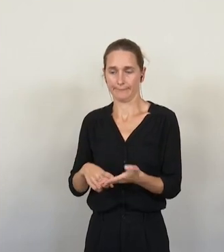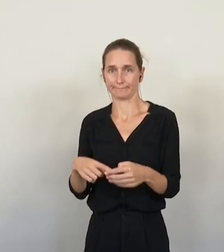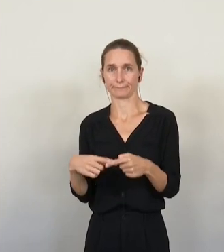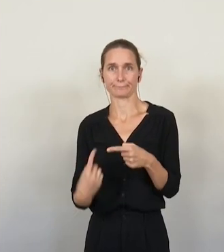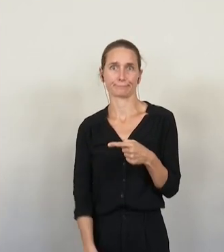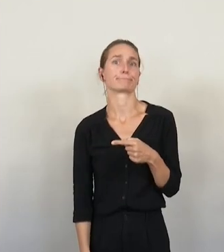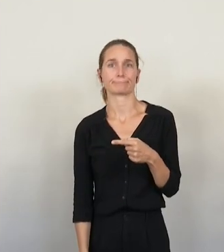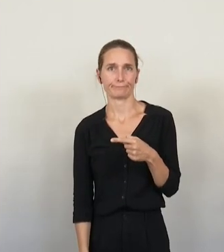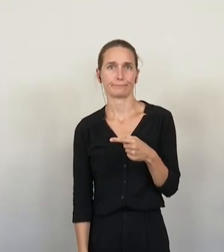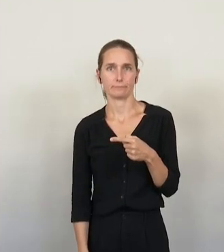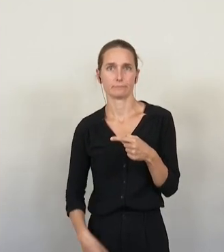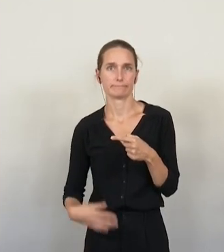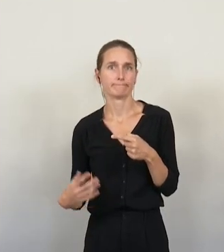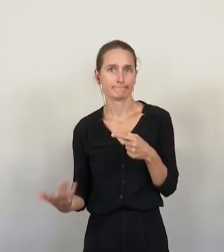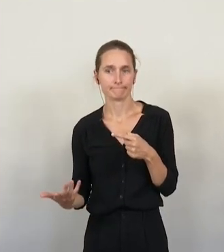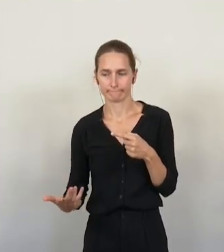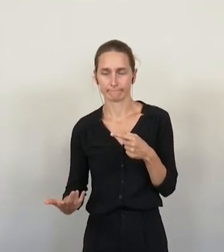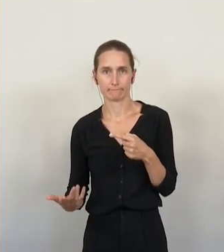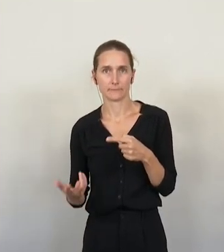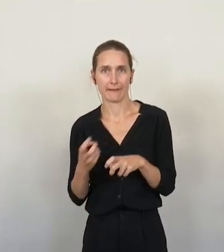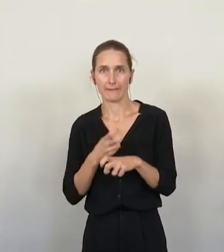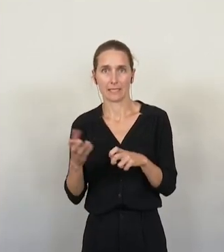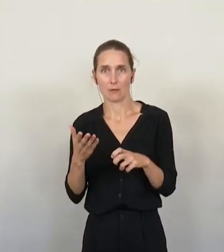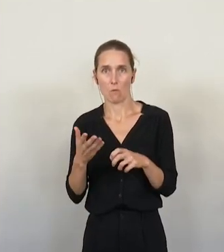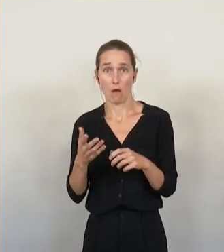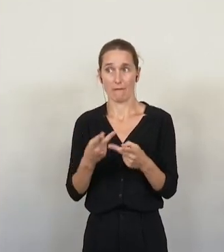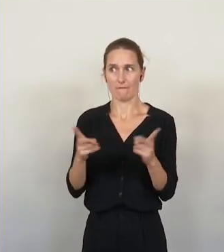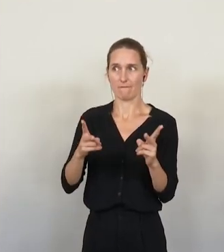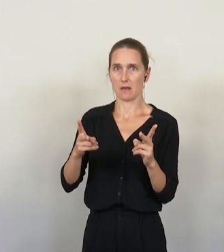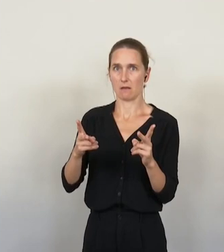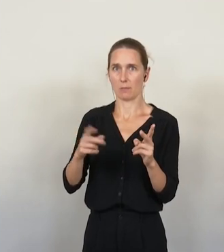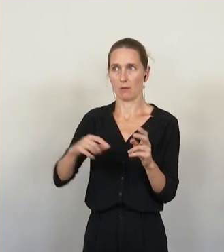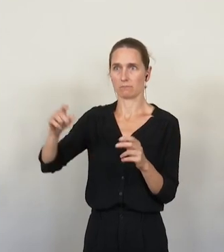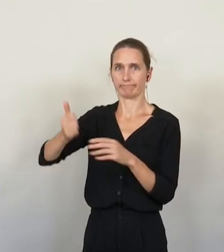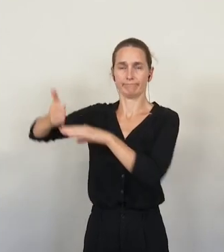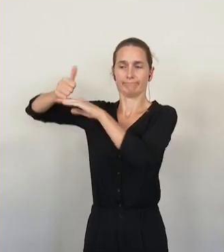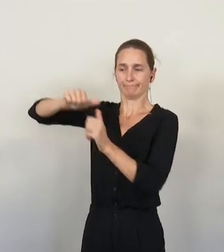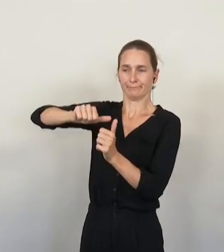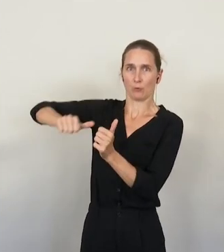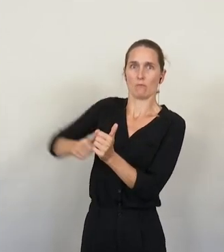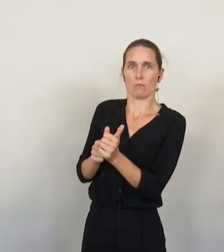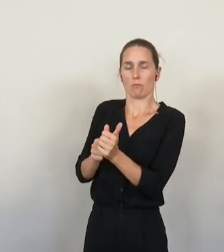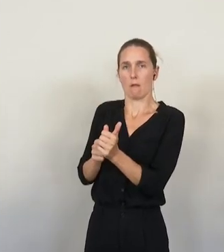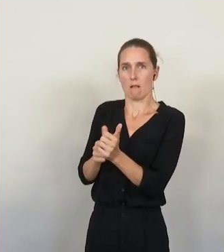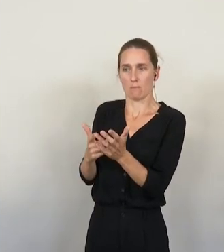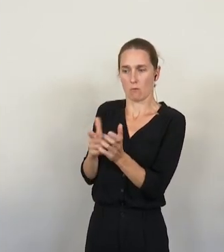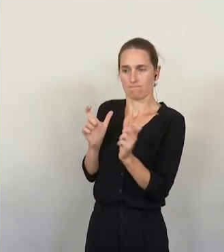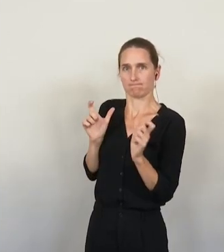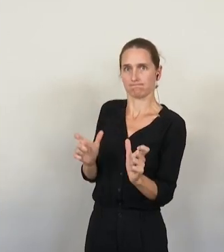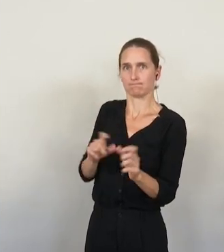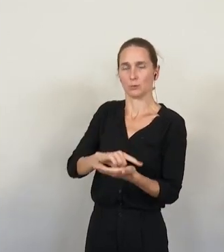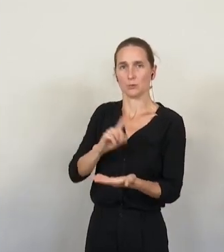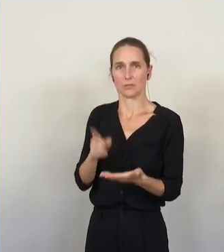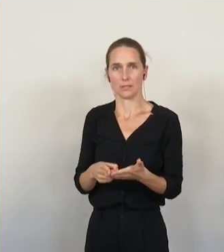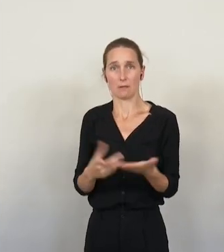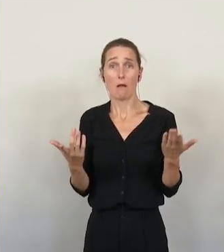dépassé le risque était la mise sous tutelle de la ville dois-je rappeler tous ces faits qui en sont tous